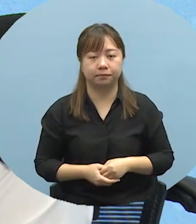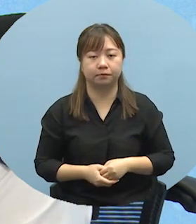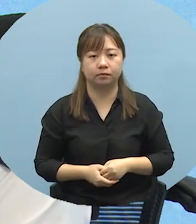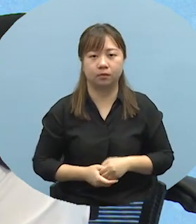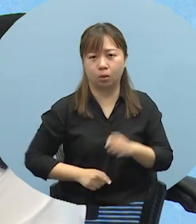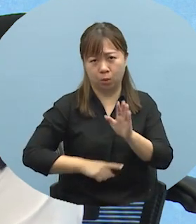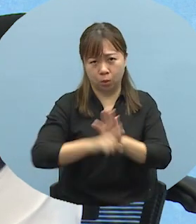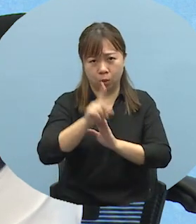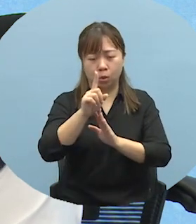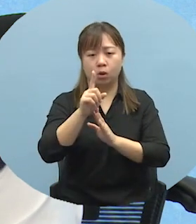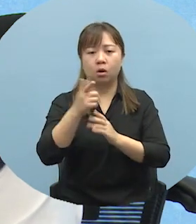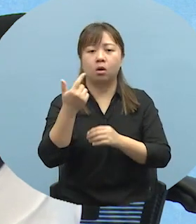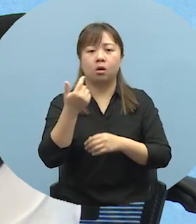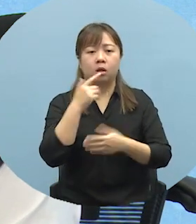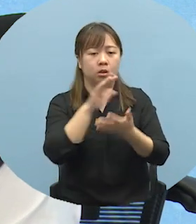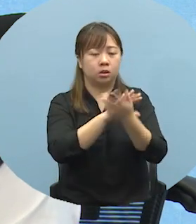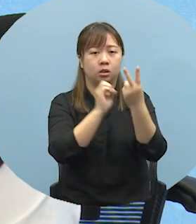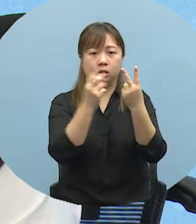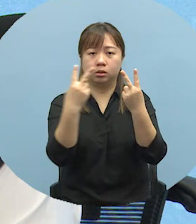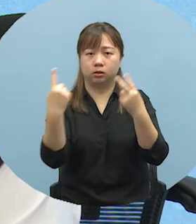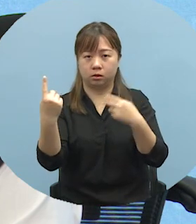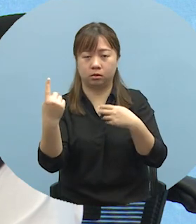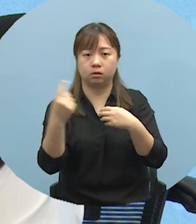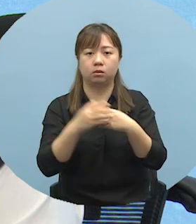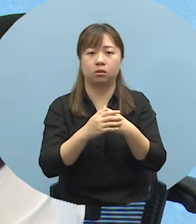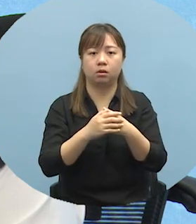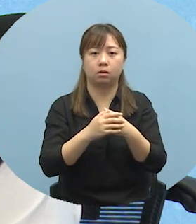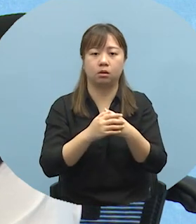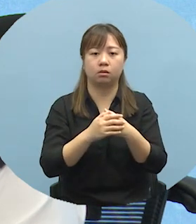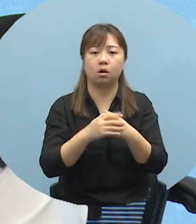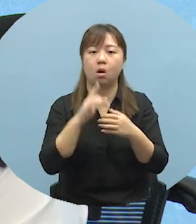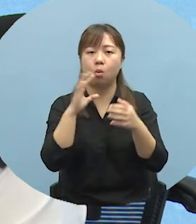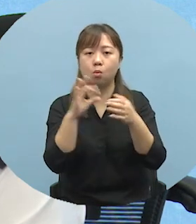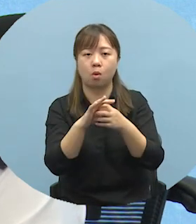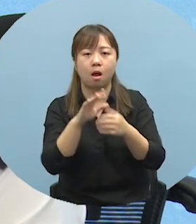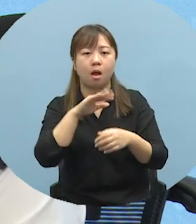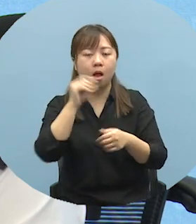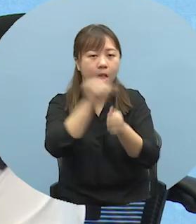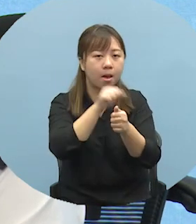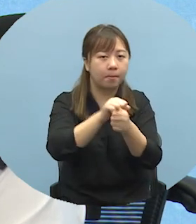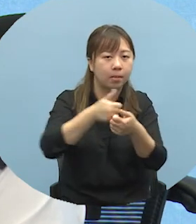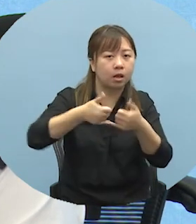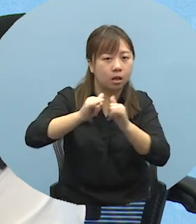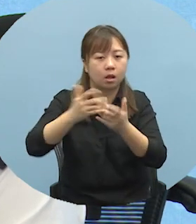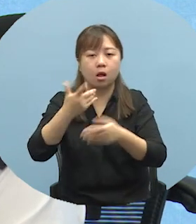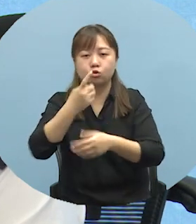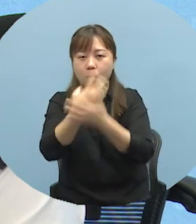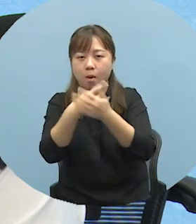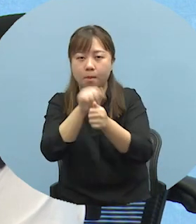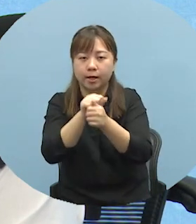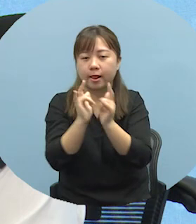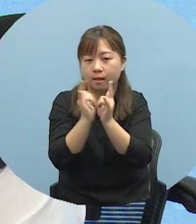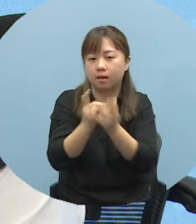主要咧喺2021年嚟講咧，係來自咧援交騙案啦、網上情緣騙案、投資騙